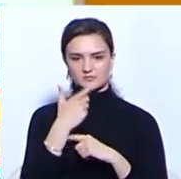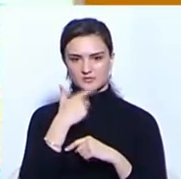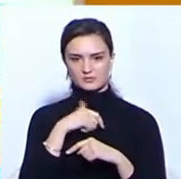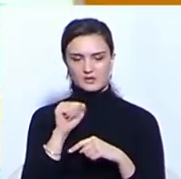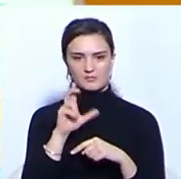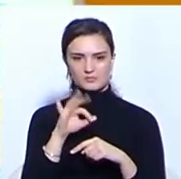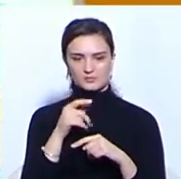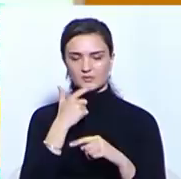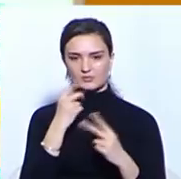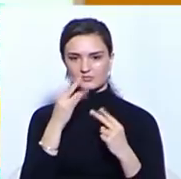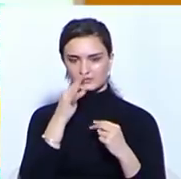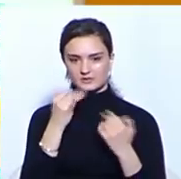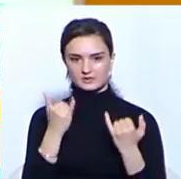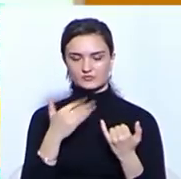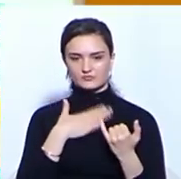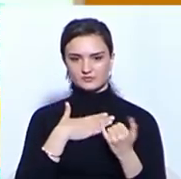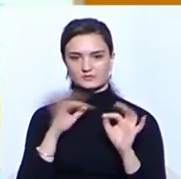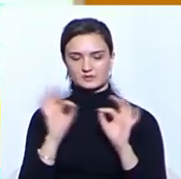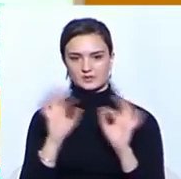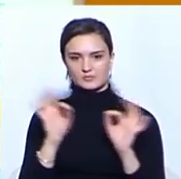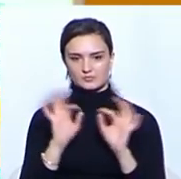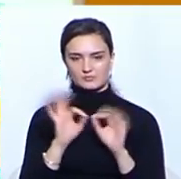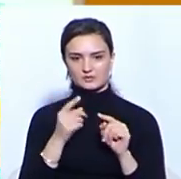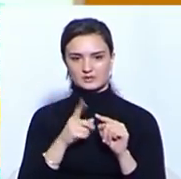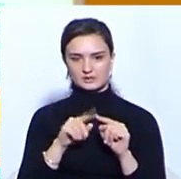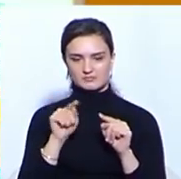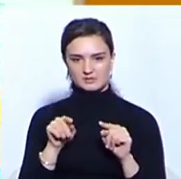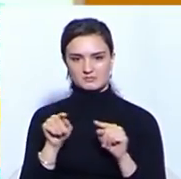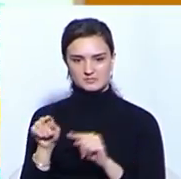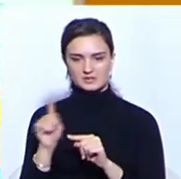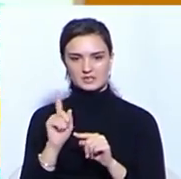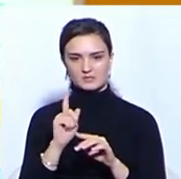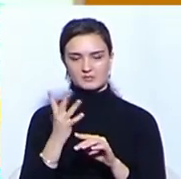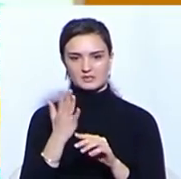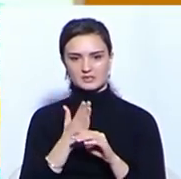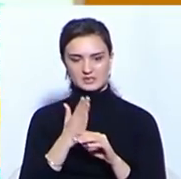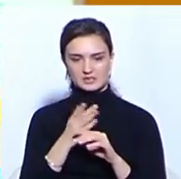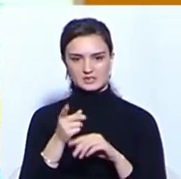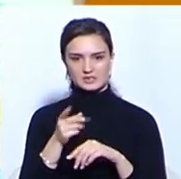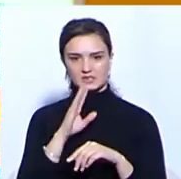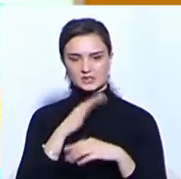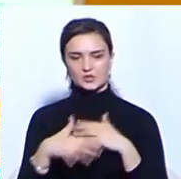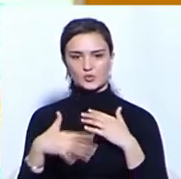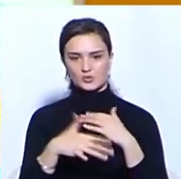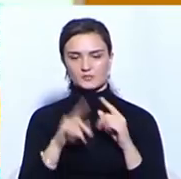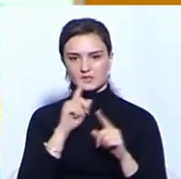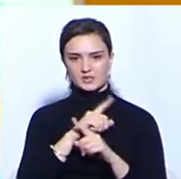აპოლონ. მაყურებელს შევახსენებ, დღეს ჩვენ საუბრობდით იმ ტენდენციებზე, რომელიც არის გინეკოლოგიაში,